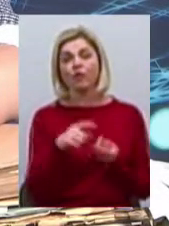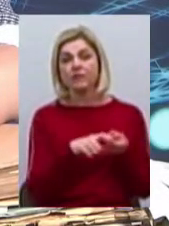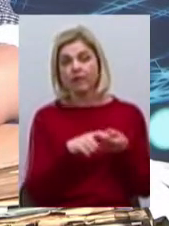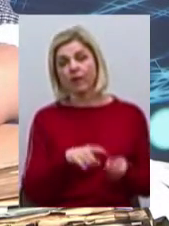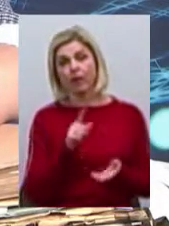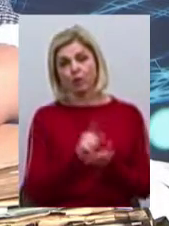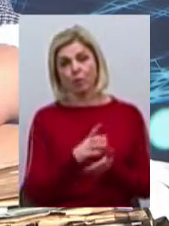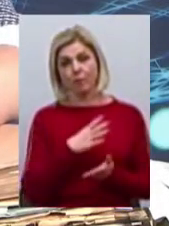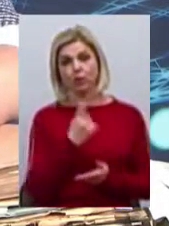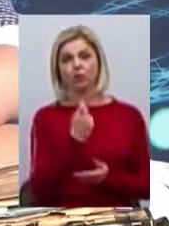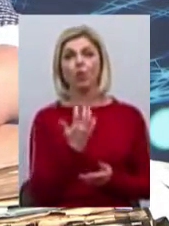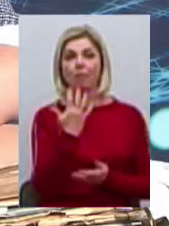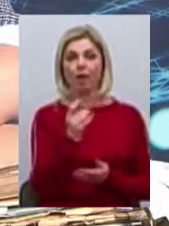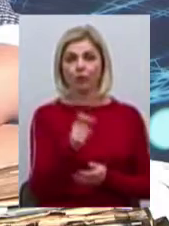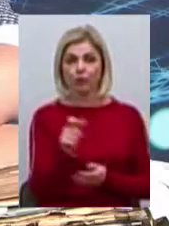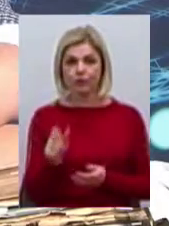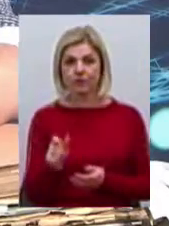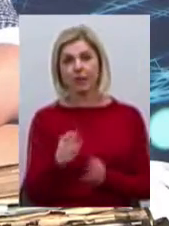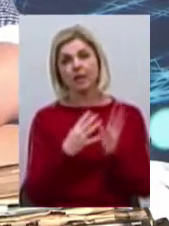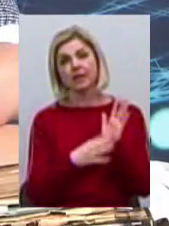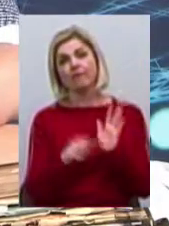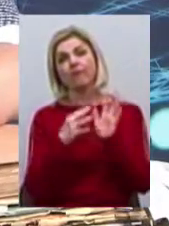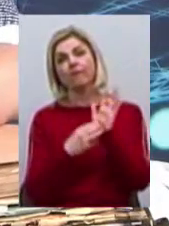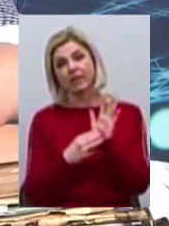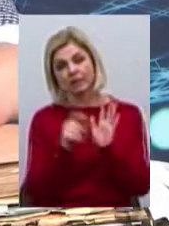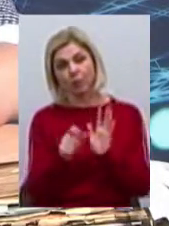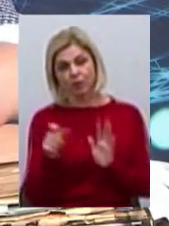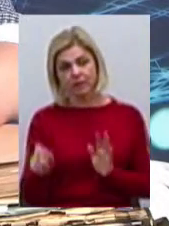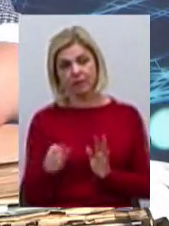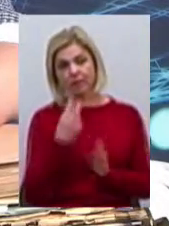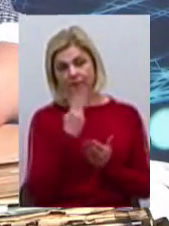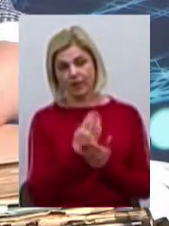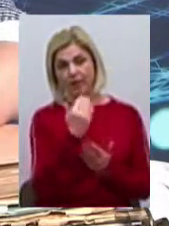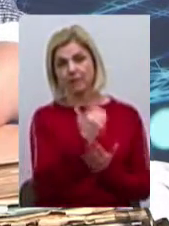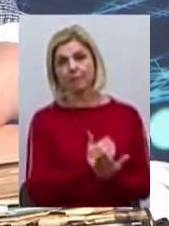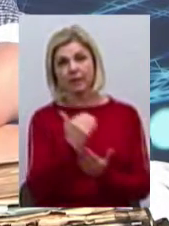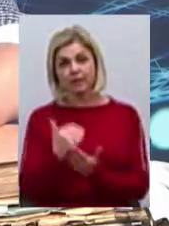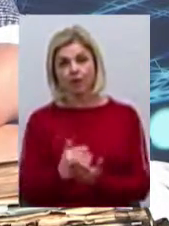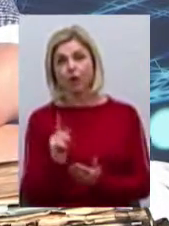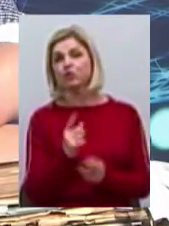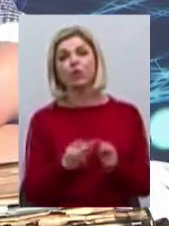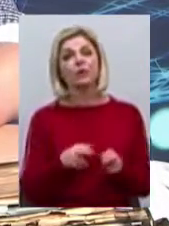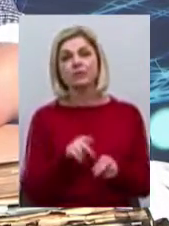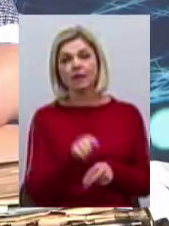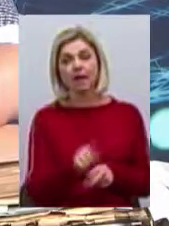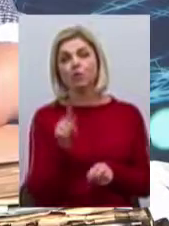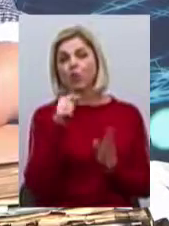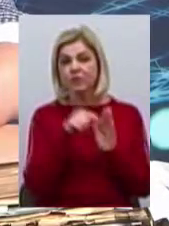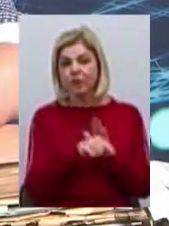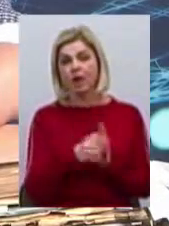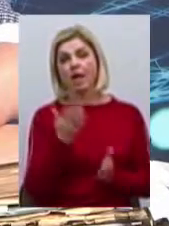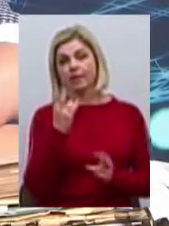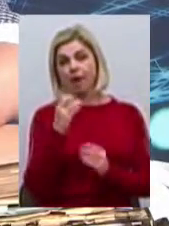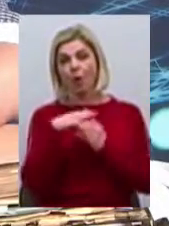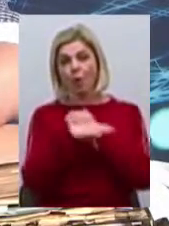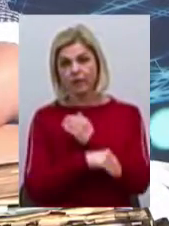ми бачимо 105 осіб, так? 98 осіб ми бачимо в цих списках. Тобто, що це таке? Це означає, якщо на